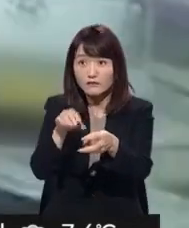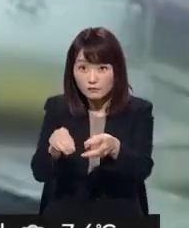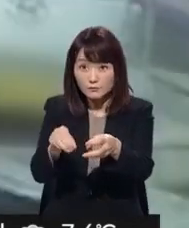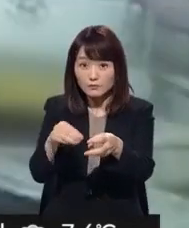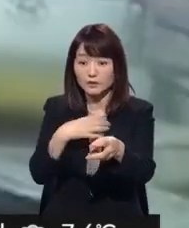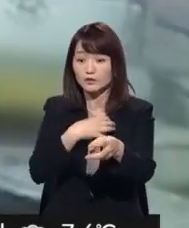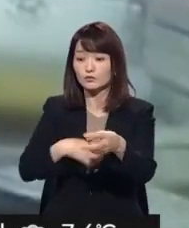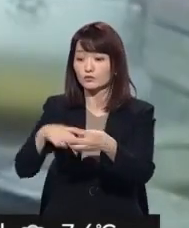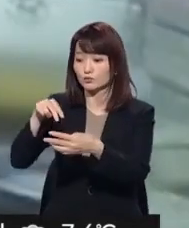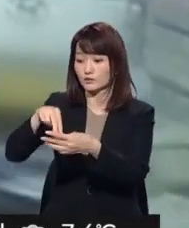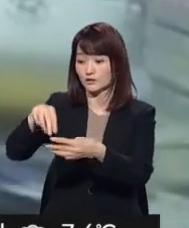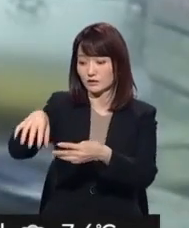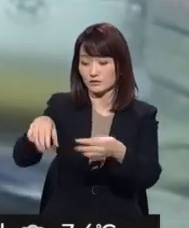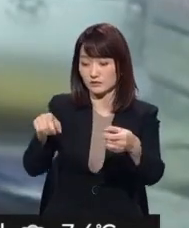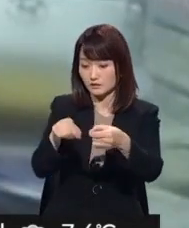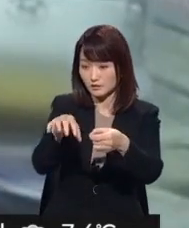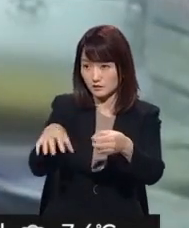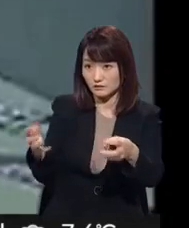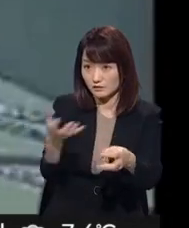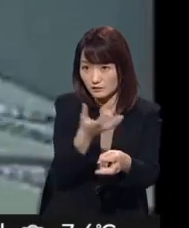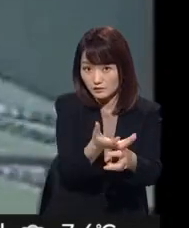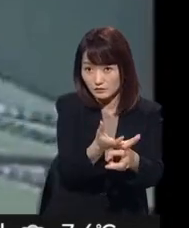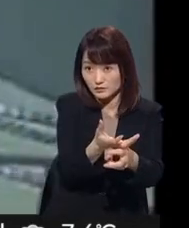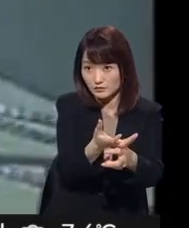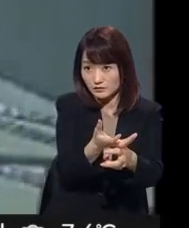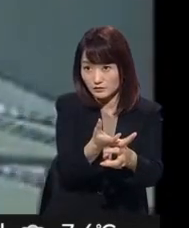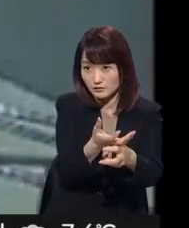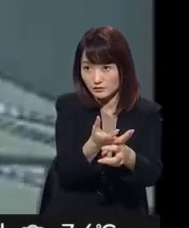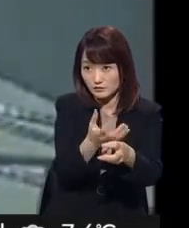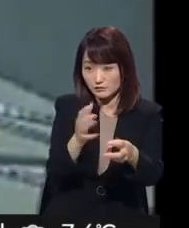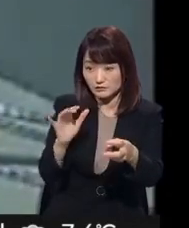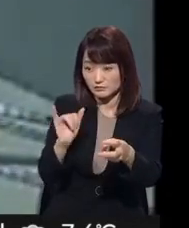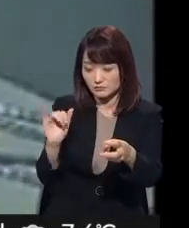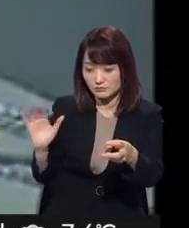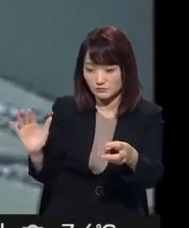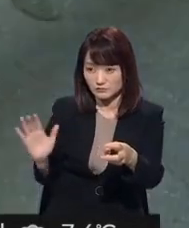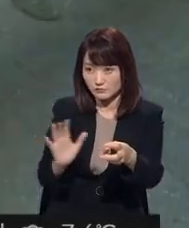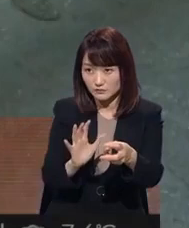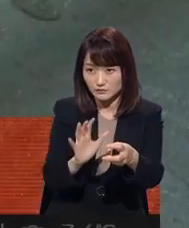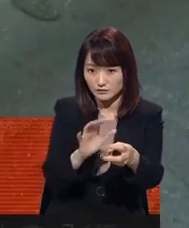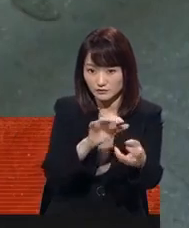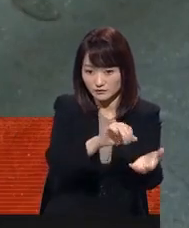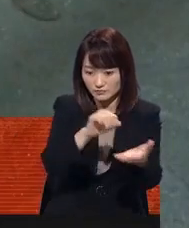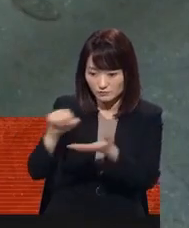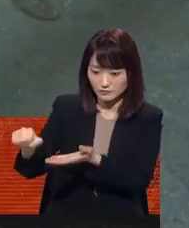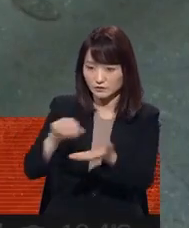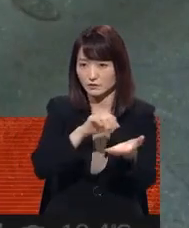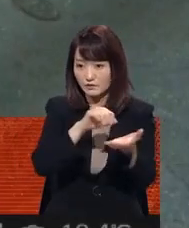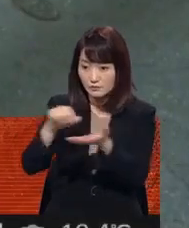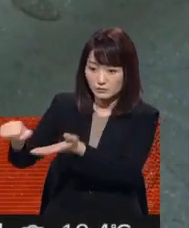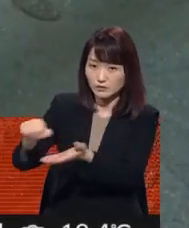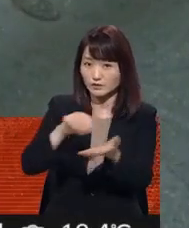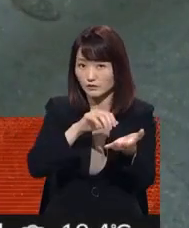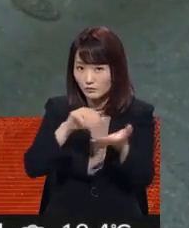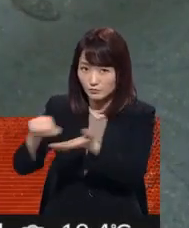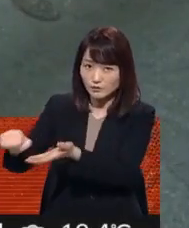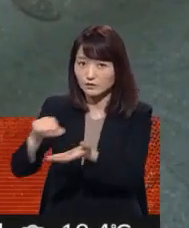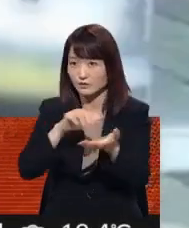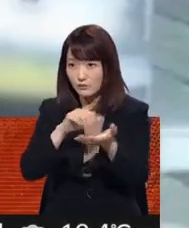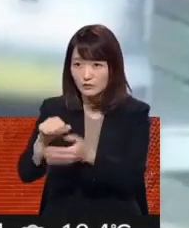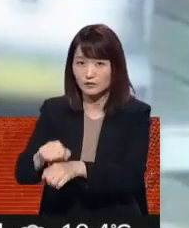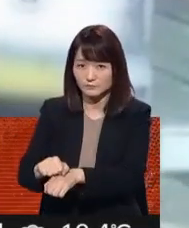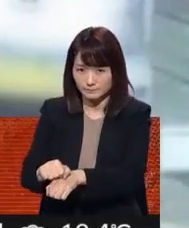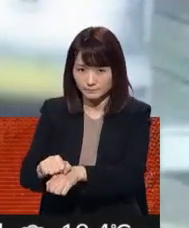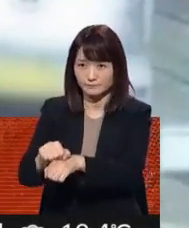주민센터 앞에서 사람들이 뭔가 자 트럭에 실린 상자들을 저렇게 내려놓습니다 건물 앞에 옮겨 놓습니다